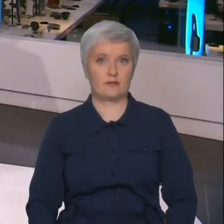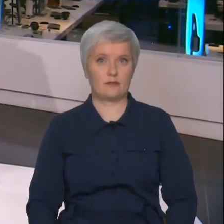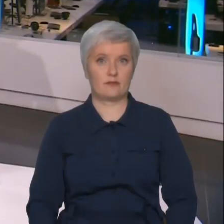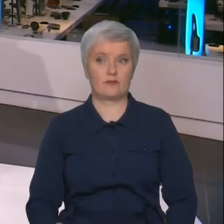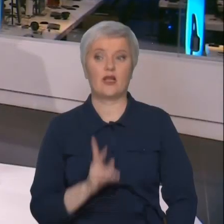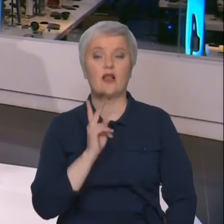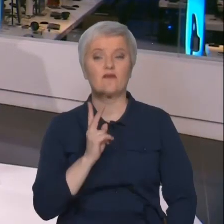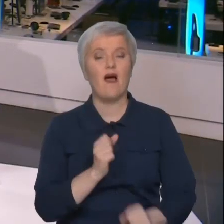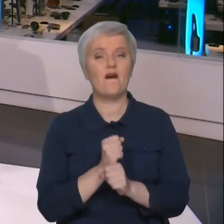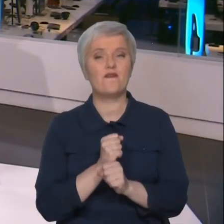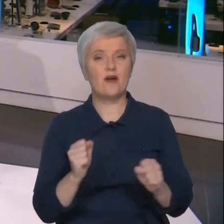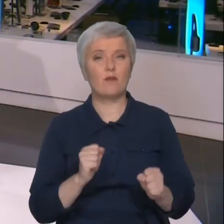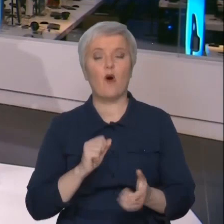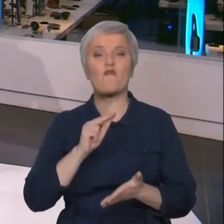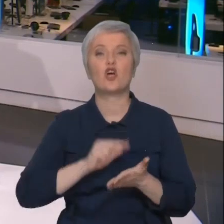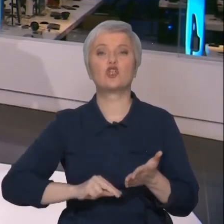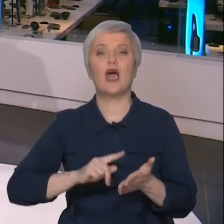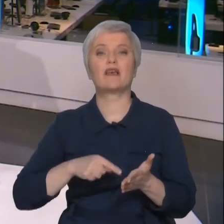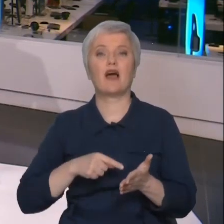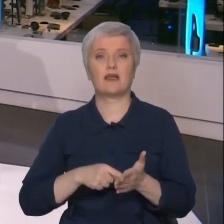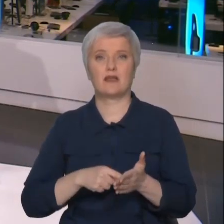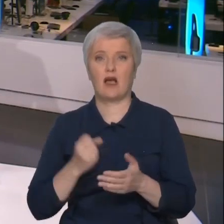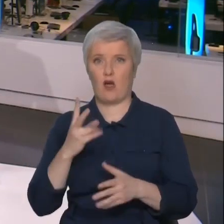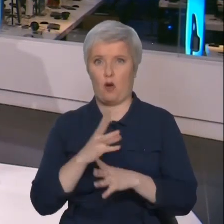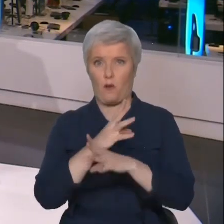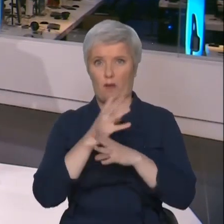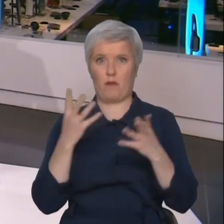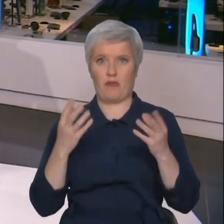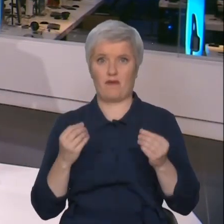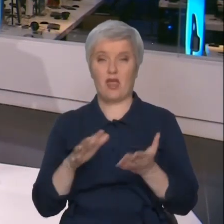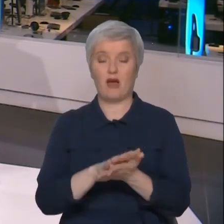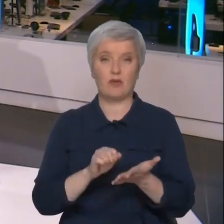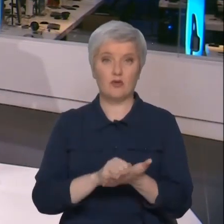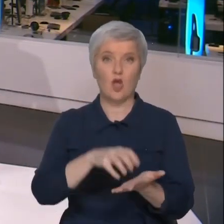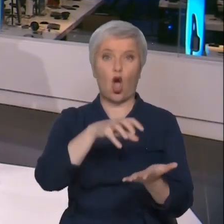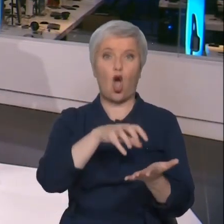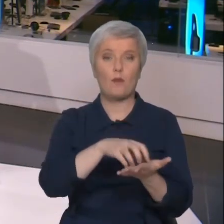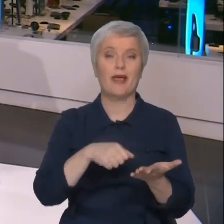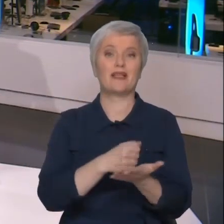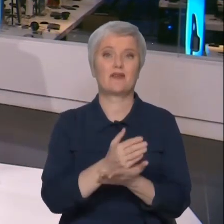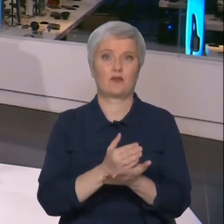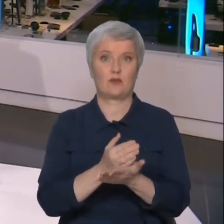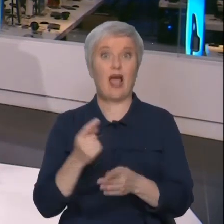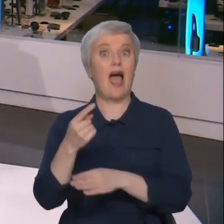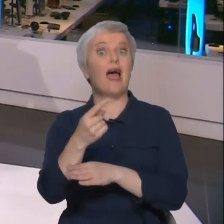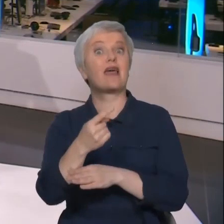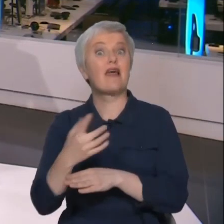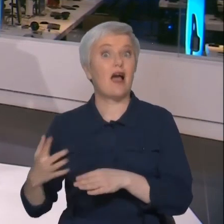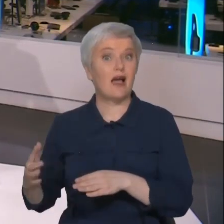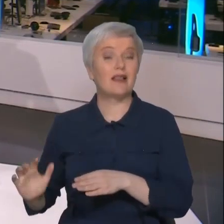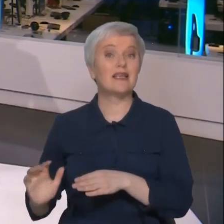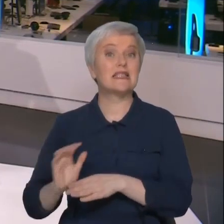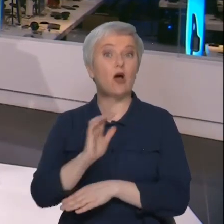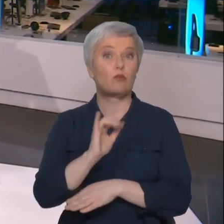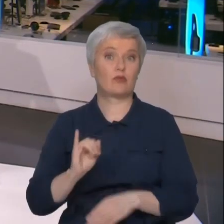2 вибухи пролунали у Черкасах, близько півдня пошкоджено об'єкт інфраструктури. Ракети запустили з Білорусі. Яка ситуація